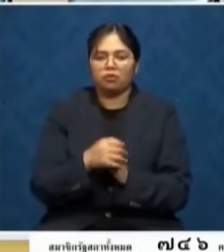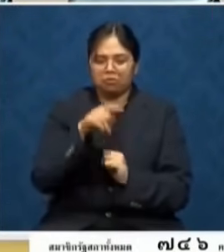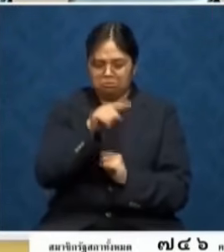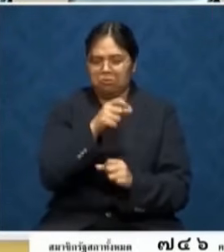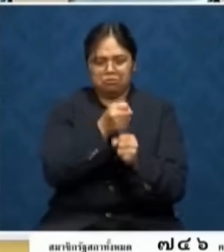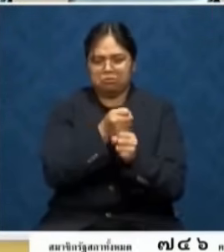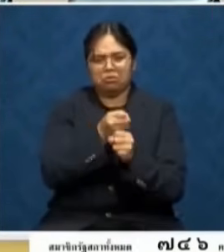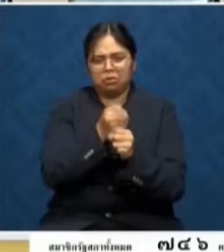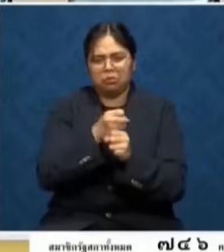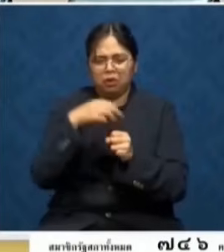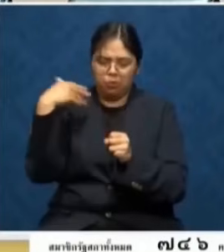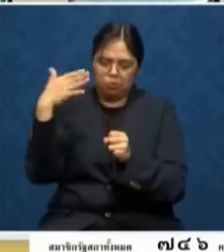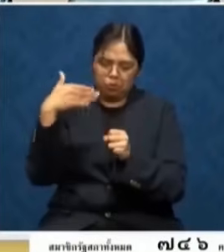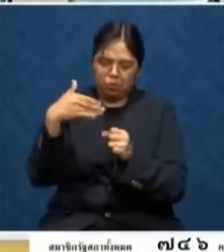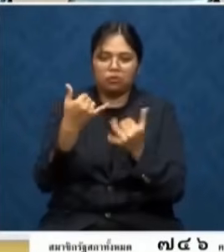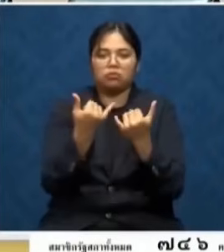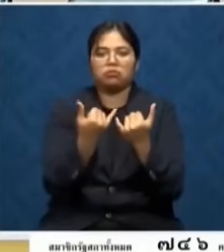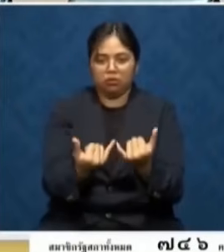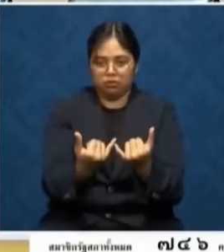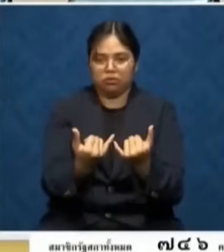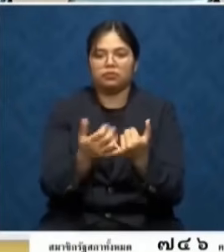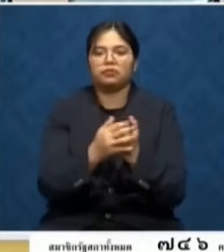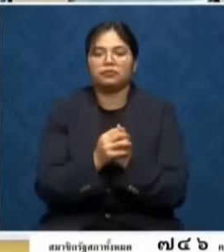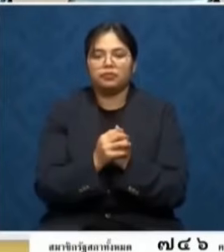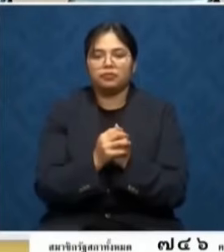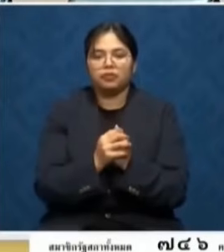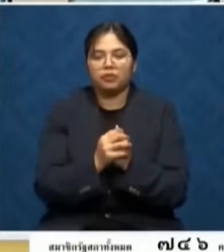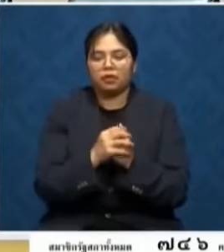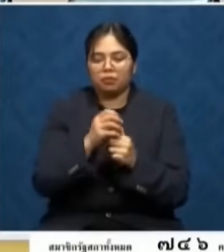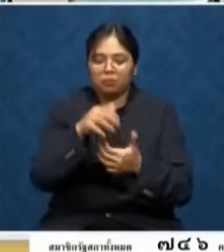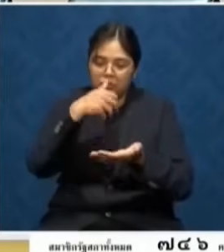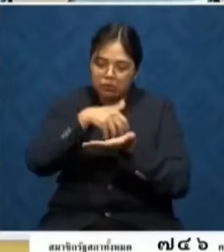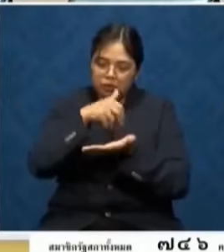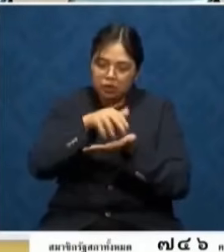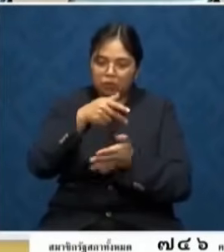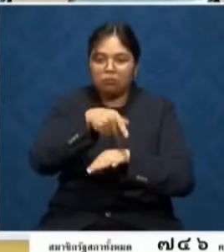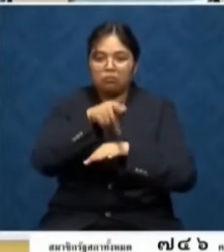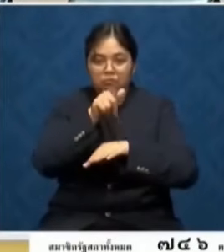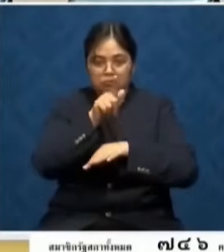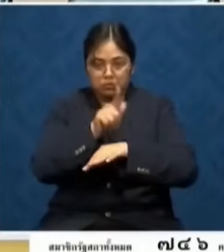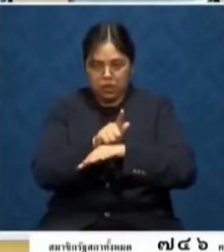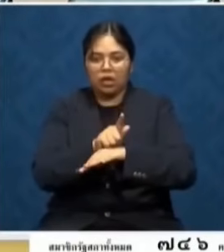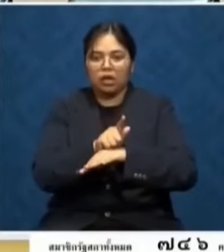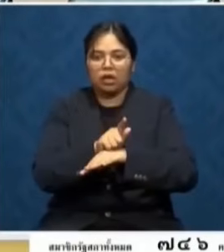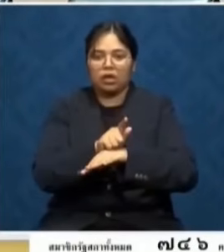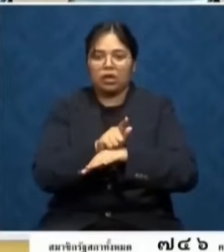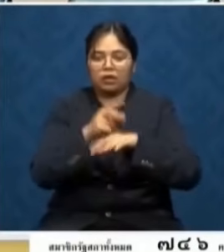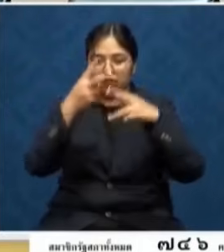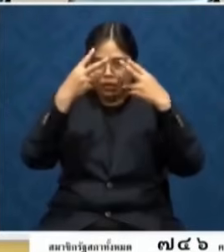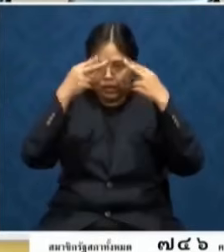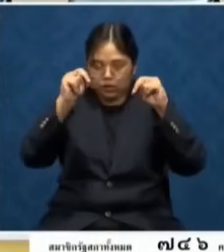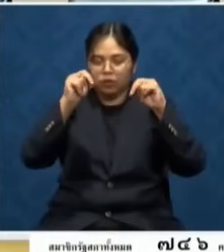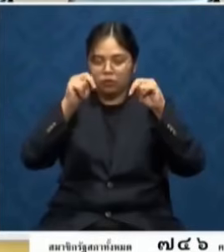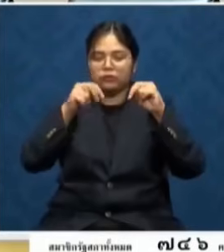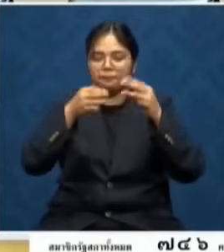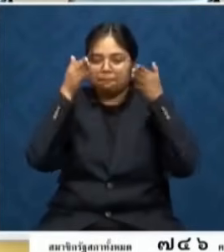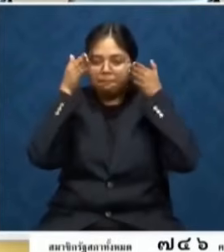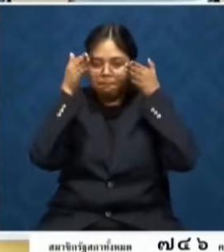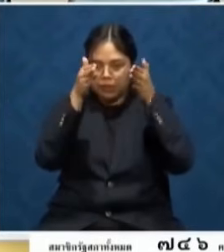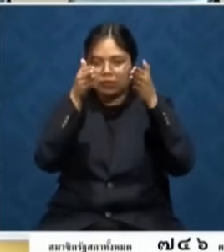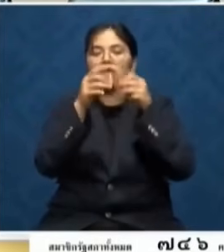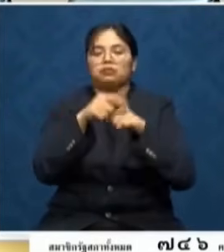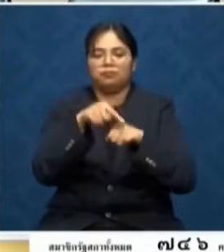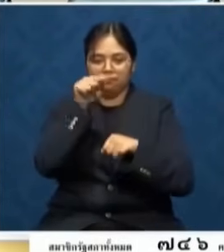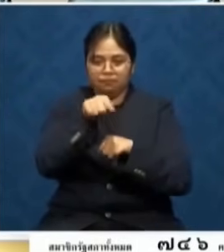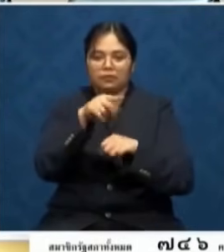นั้นยังปรากฏทุกวันนี้ผมกราบเรียนท่านประธานเพราะว่าผมเชื่อว่าท่านนายกรัฐมนตรีตั้งใจแก้ปัญหาจริ